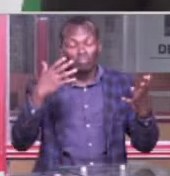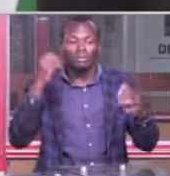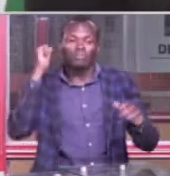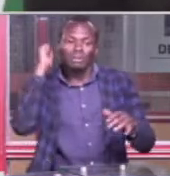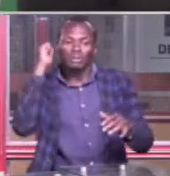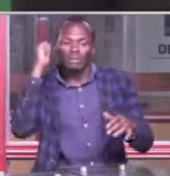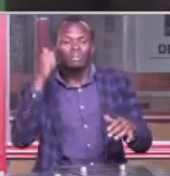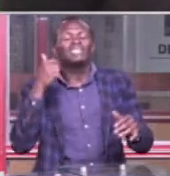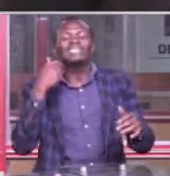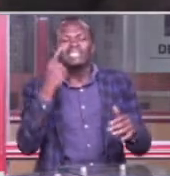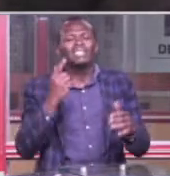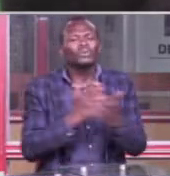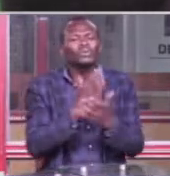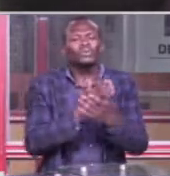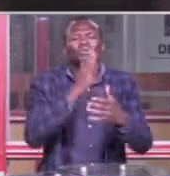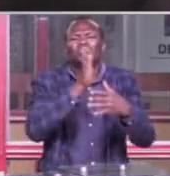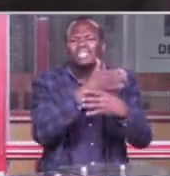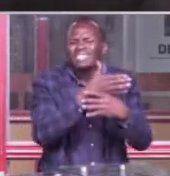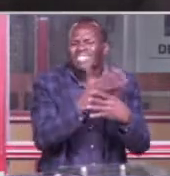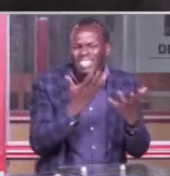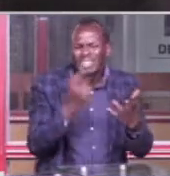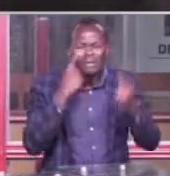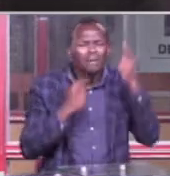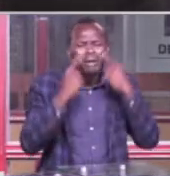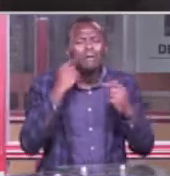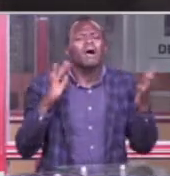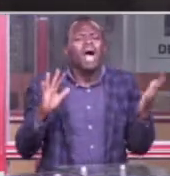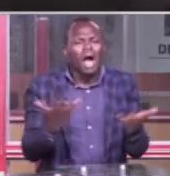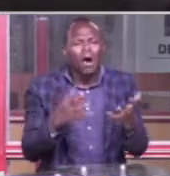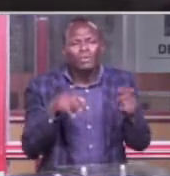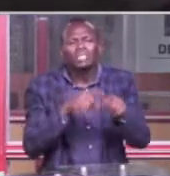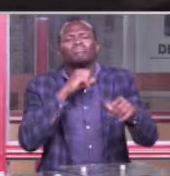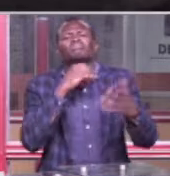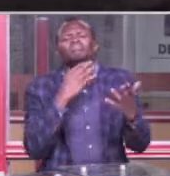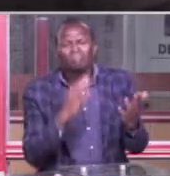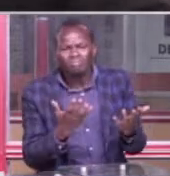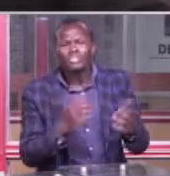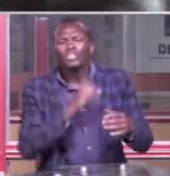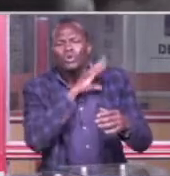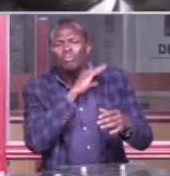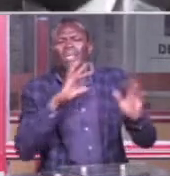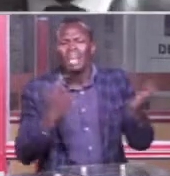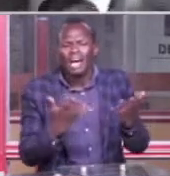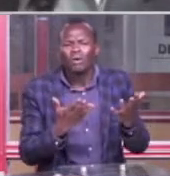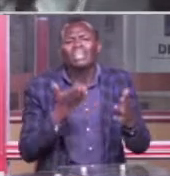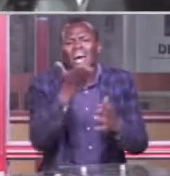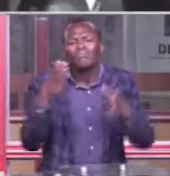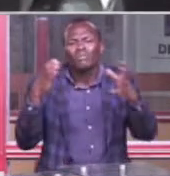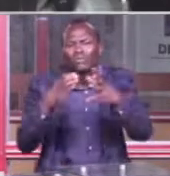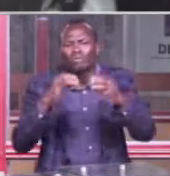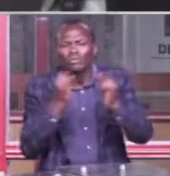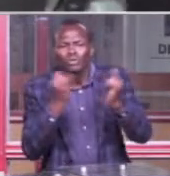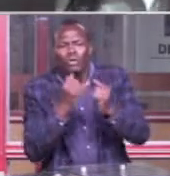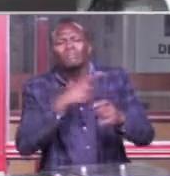waliwo abamafiya abamuyigga okumutta kubanga gye buvuddeko y'omu yakudaalira ab'oludda olwabula gavumenti nga bwe batalina busobozi